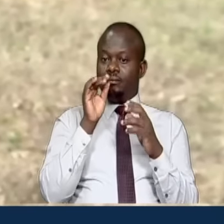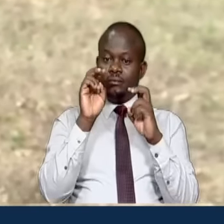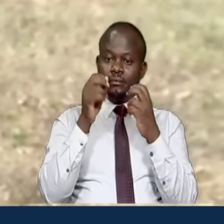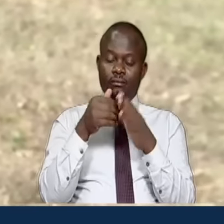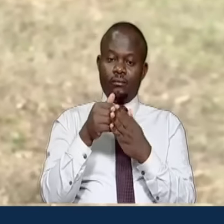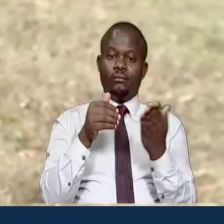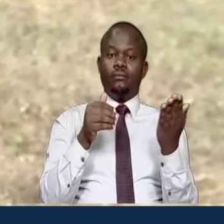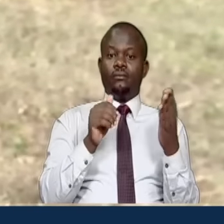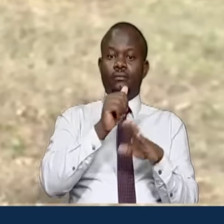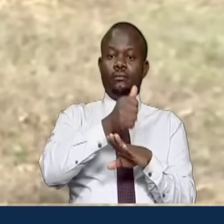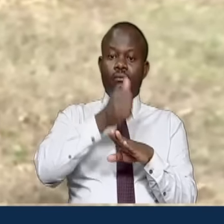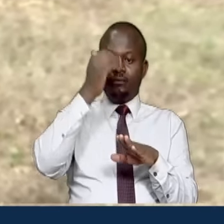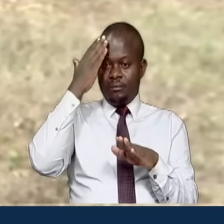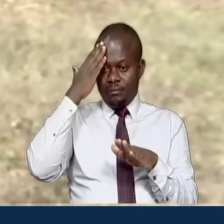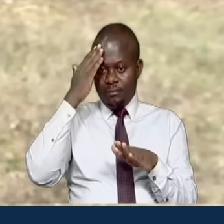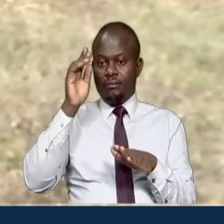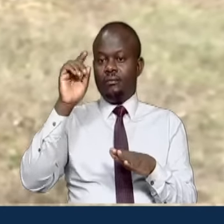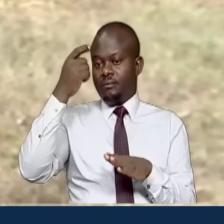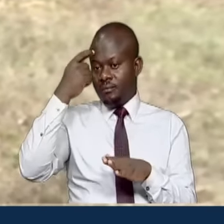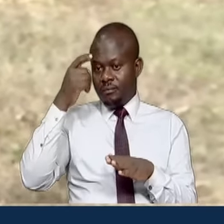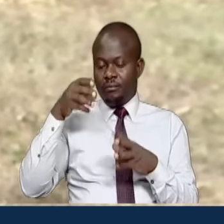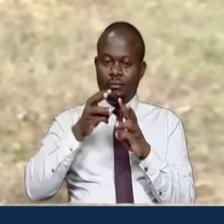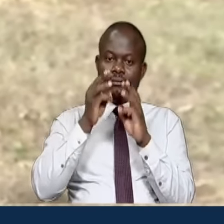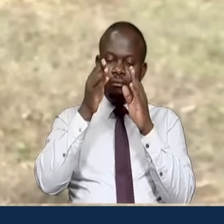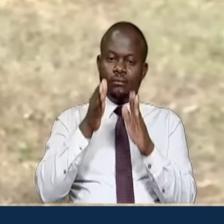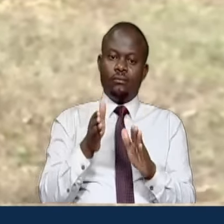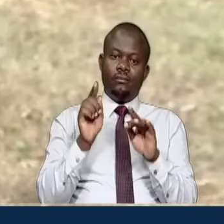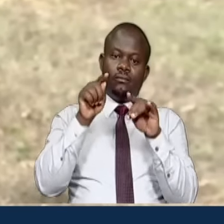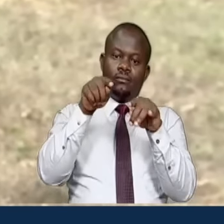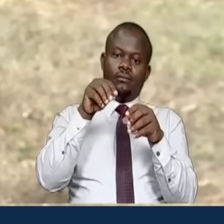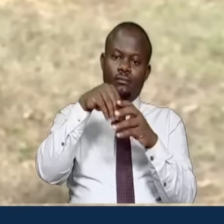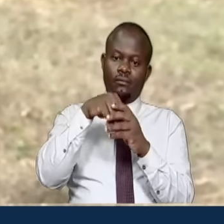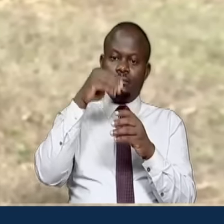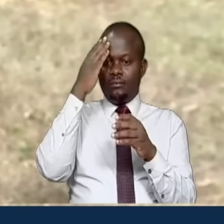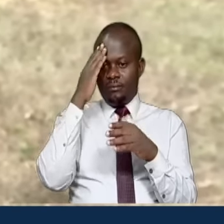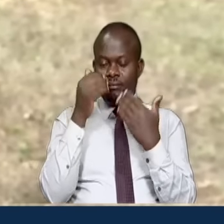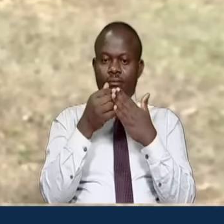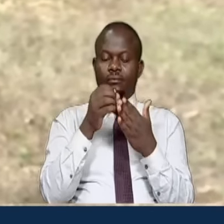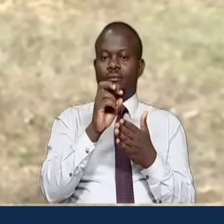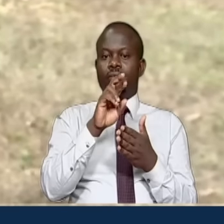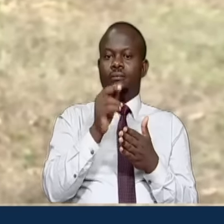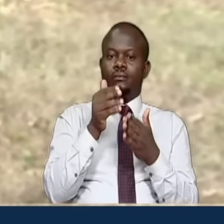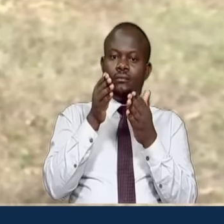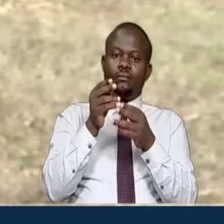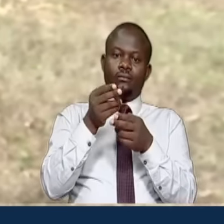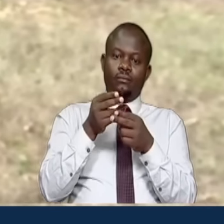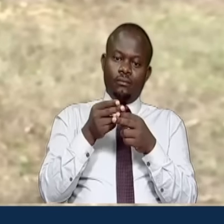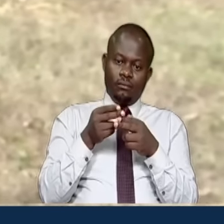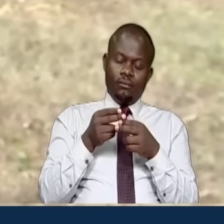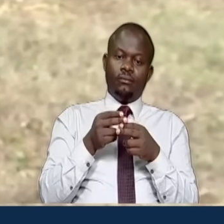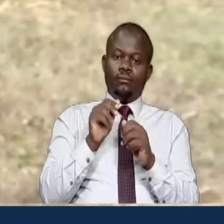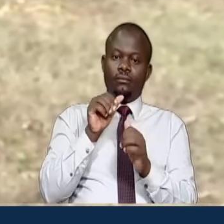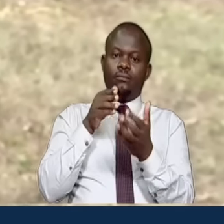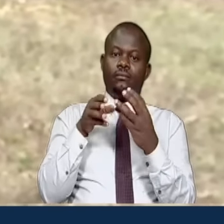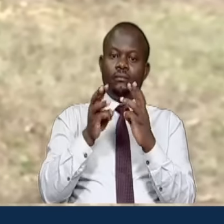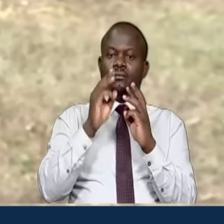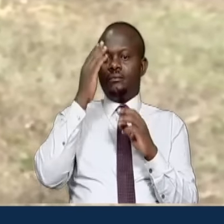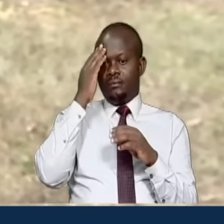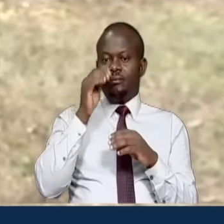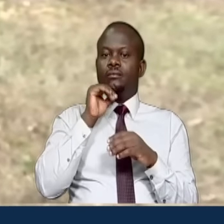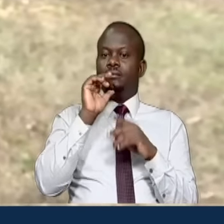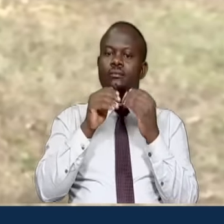Rambere igiyeho izwi na leta ku buryo umuntu azajyajyamo azwi cyangwa n'uwambuye agakurikiranwa ku buryo buzwi, nta